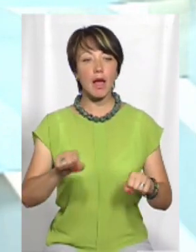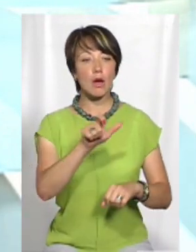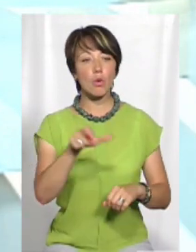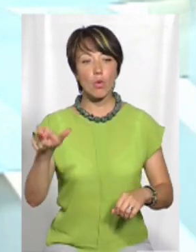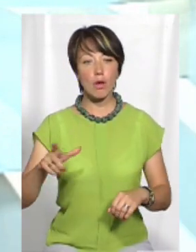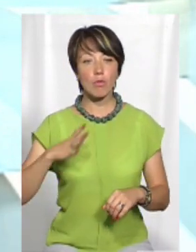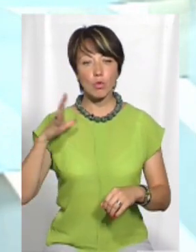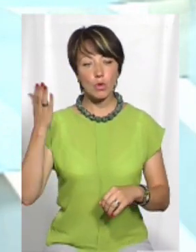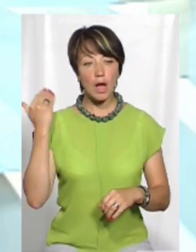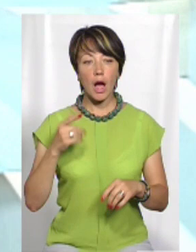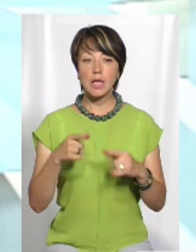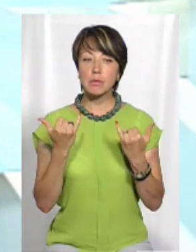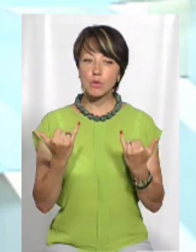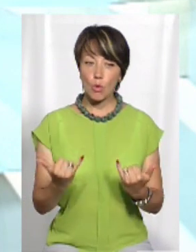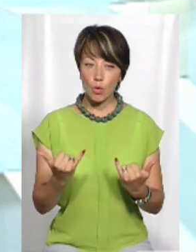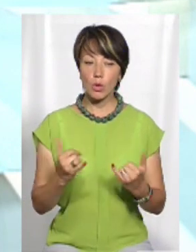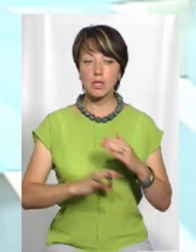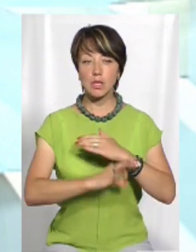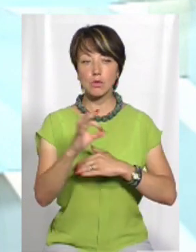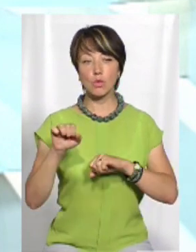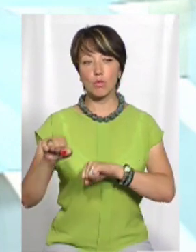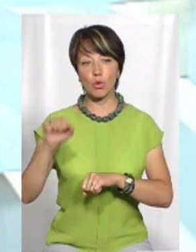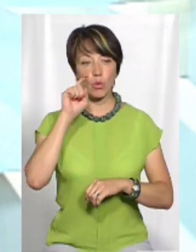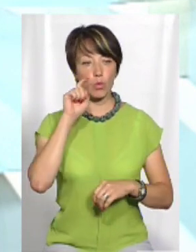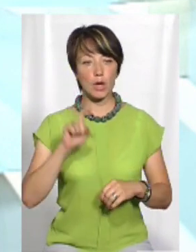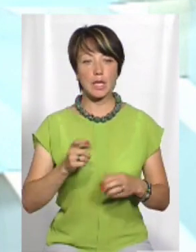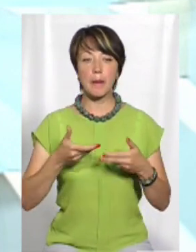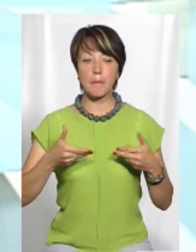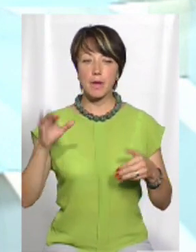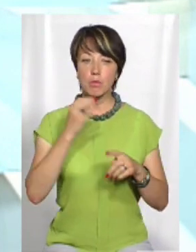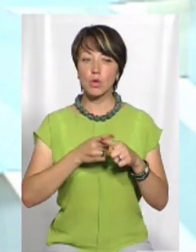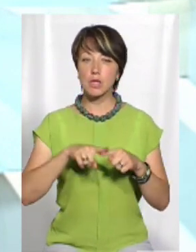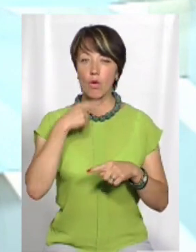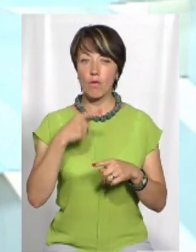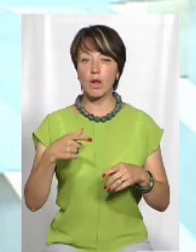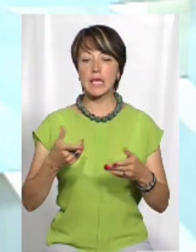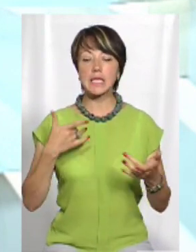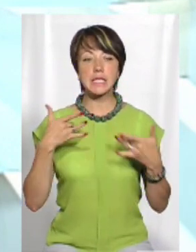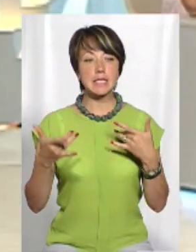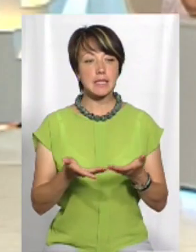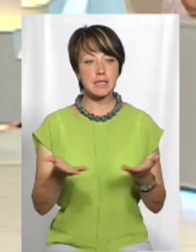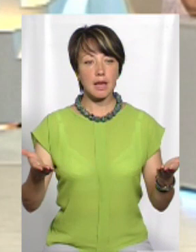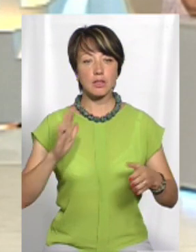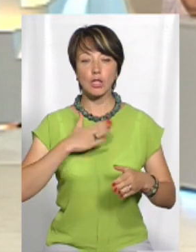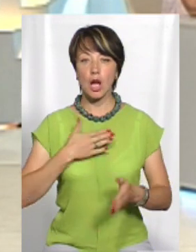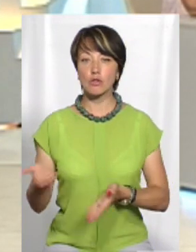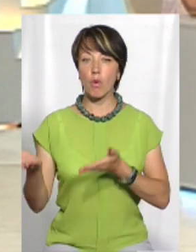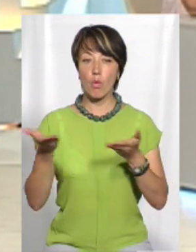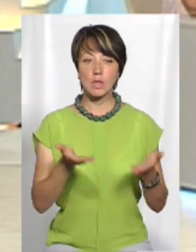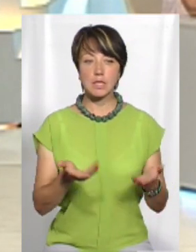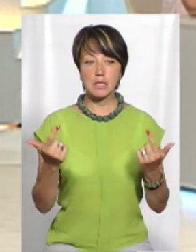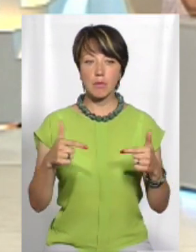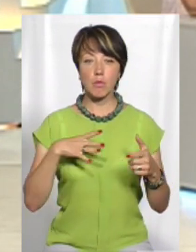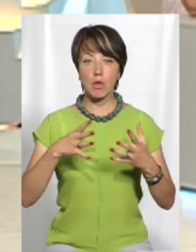були, не тільки, а й тим, які сьогодні на Сході боронять Україну. І ми про це говорили зі сцени. Нашою гостями була